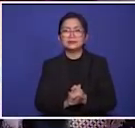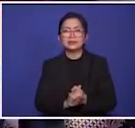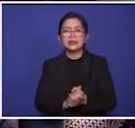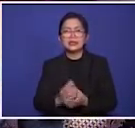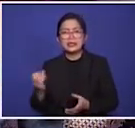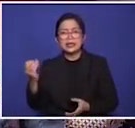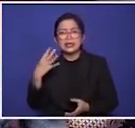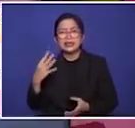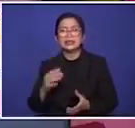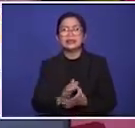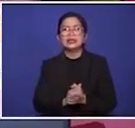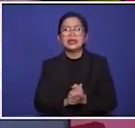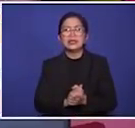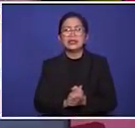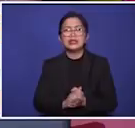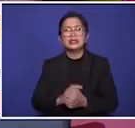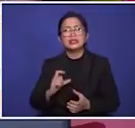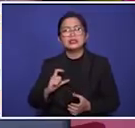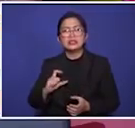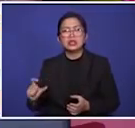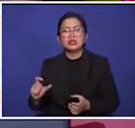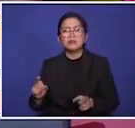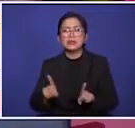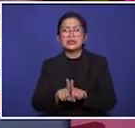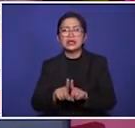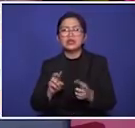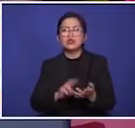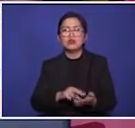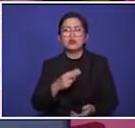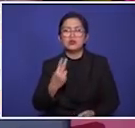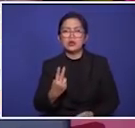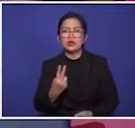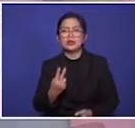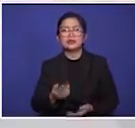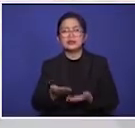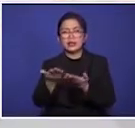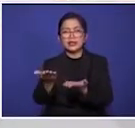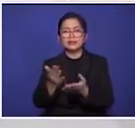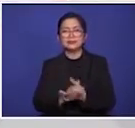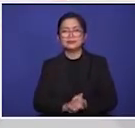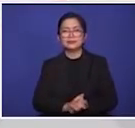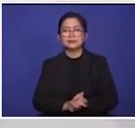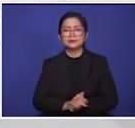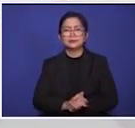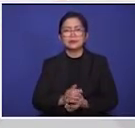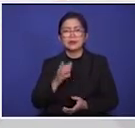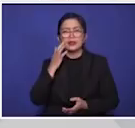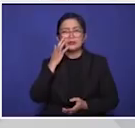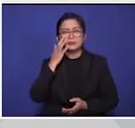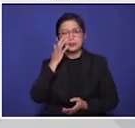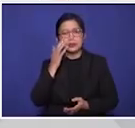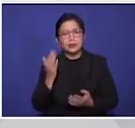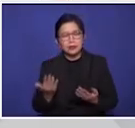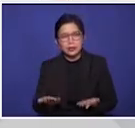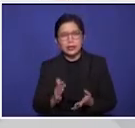paslon 02 waktunya adalah 1 menit dari sekarang silakan Pak ya Saya kira contoh-contoh